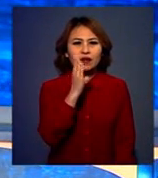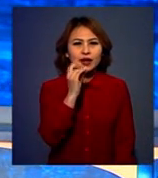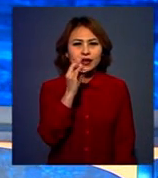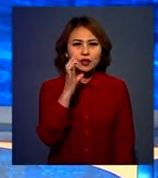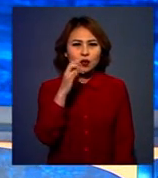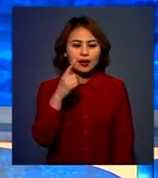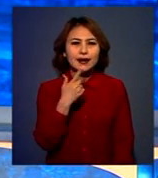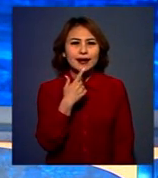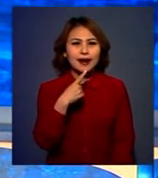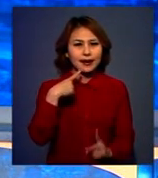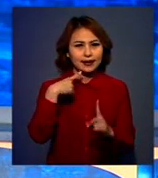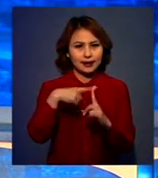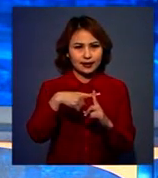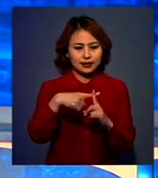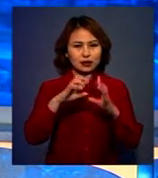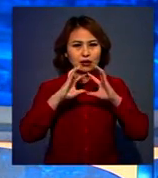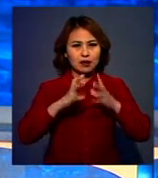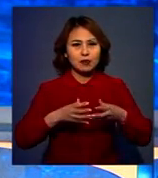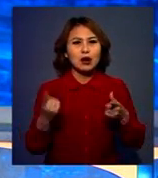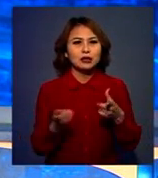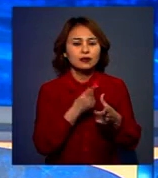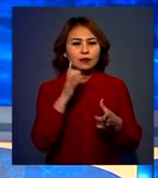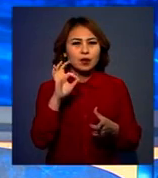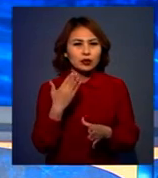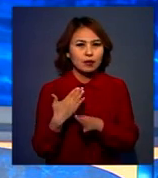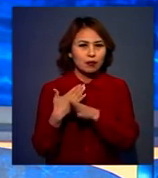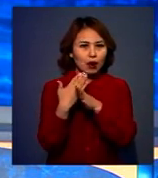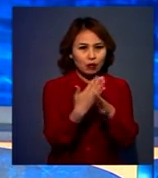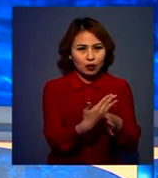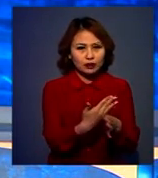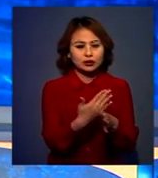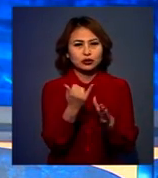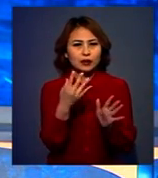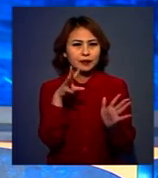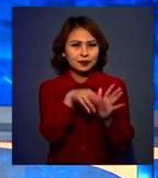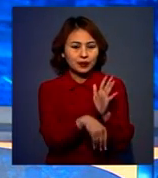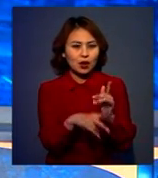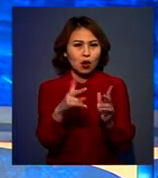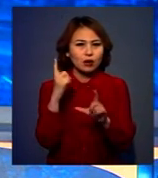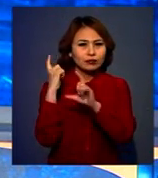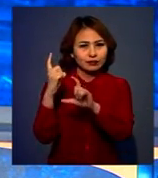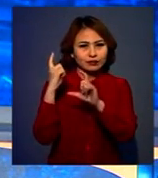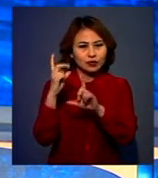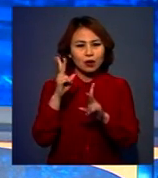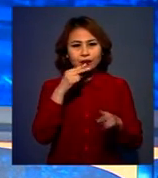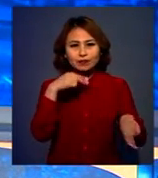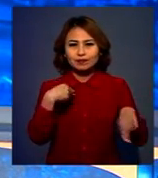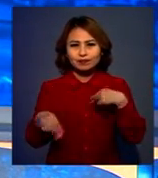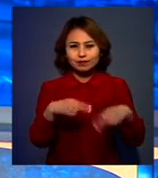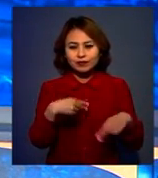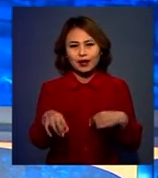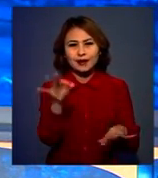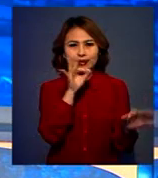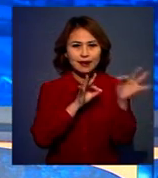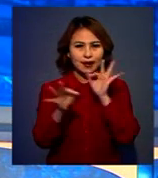Венесуэлаға Қызыл Крест халықаралық комитеті ұсынған әлеуметтік көмектің алғашқы легі кіргізілді. Жүк көліктеріне тиелген азық түлік пен